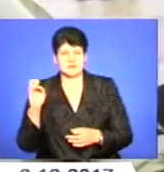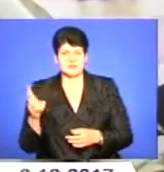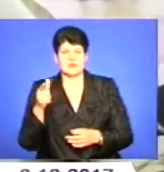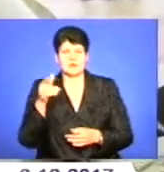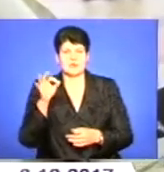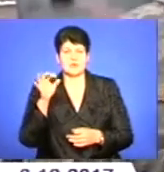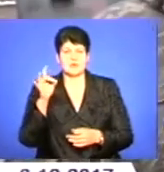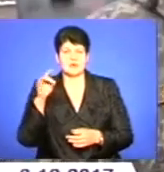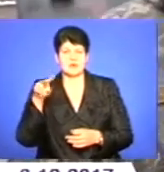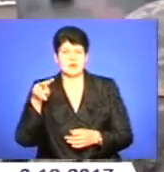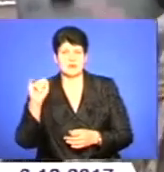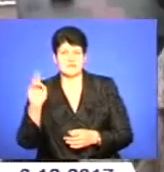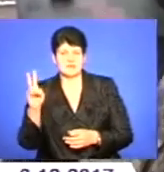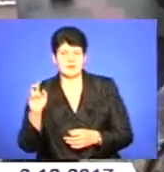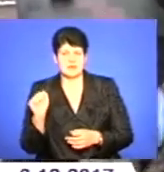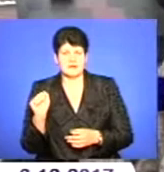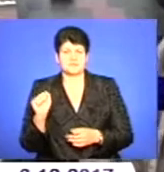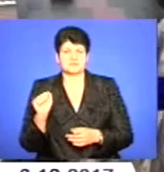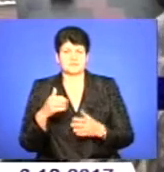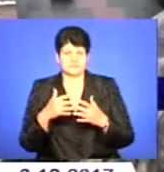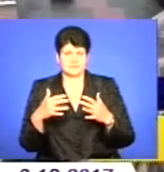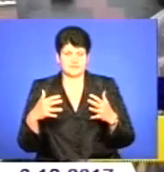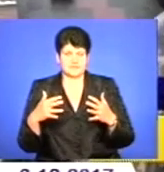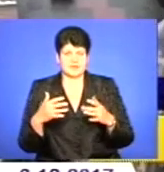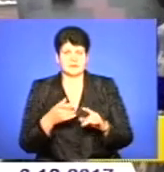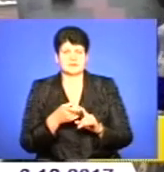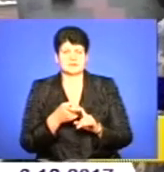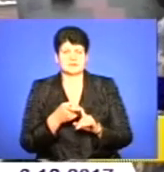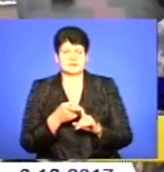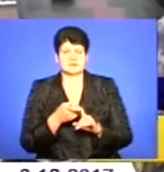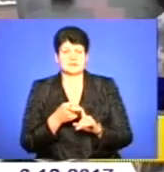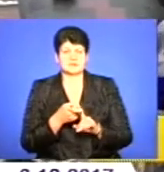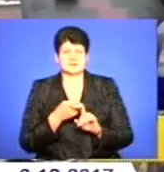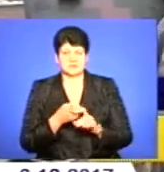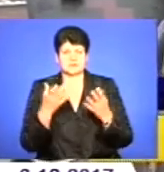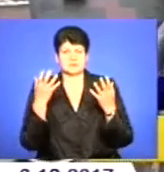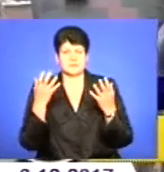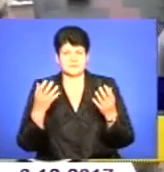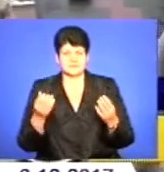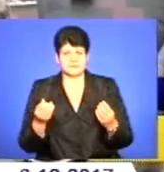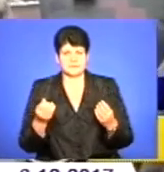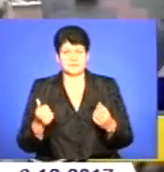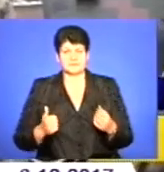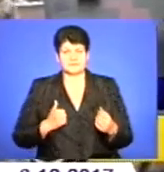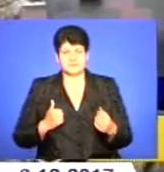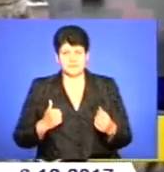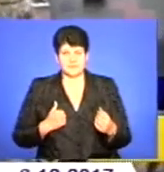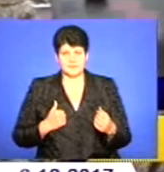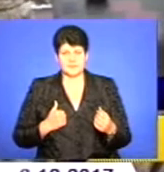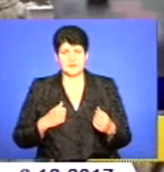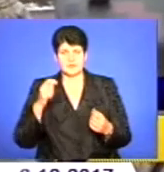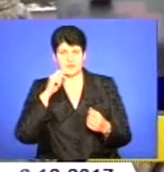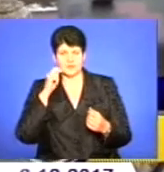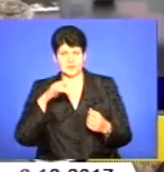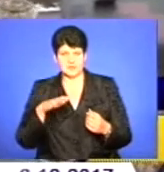Попасно та Волегірськ. Окрема артилерійська бригада, значить, з нагоди Дня Збройних сил України